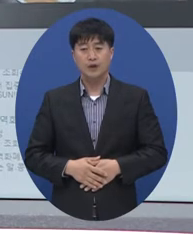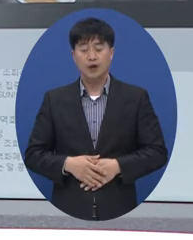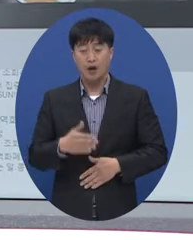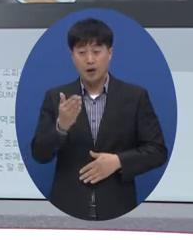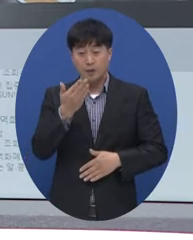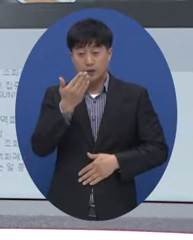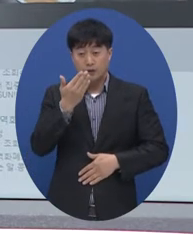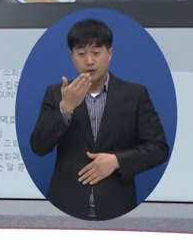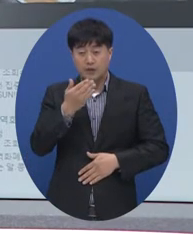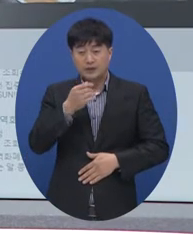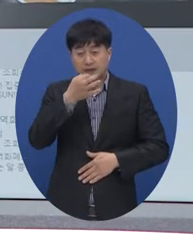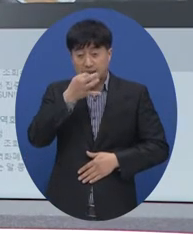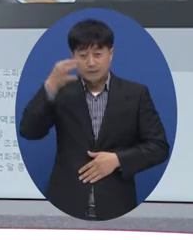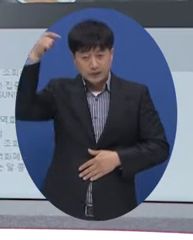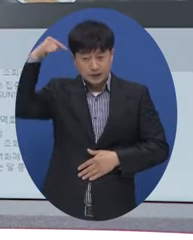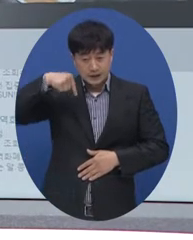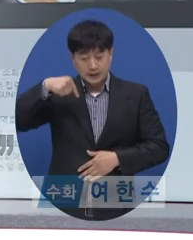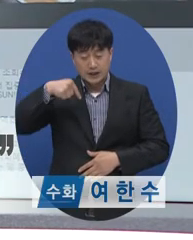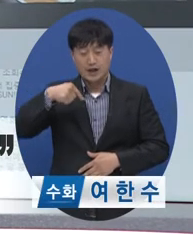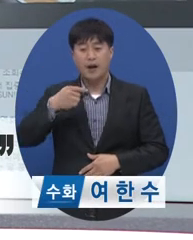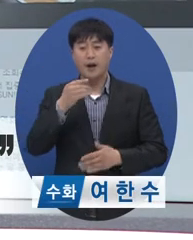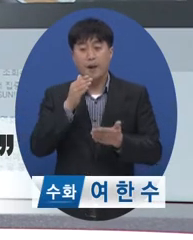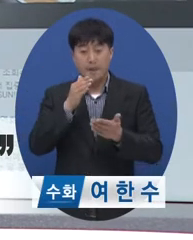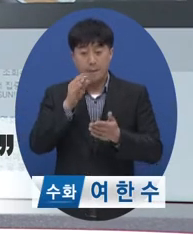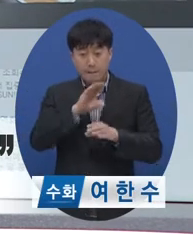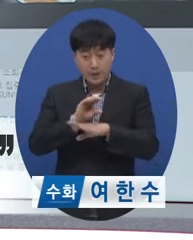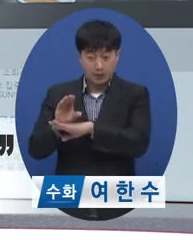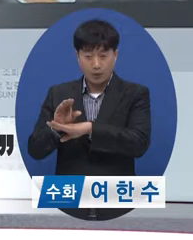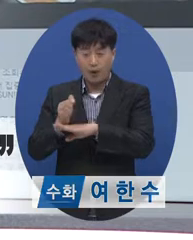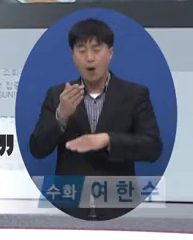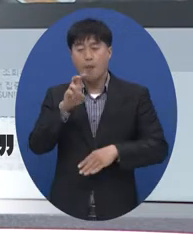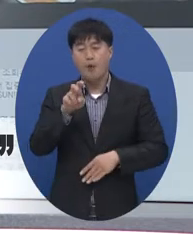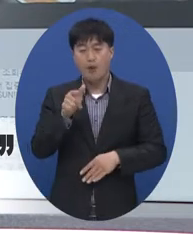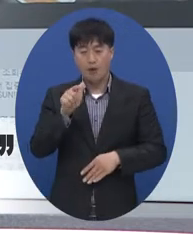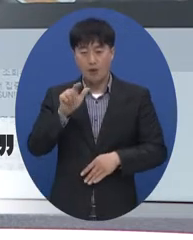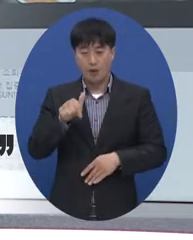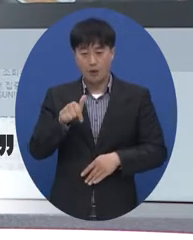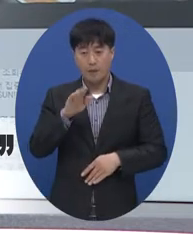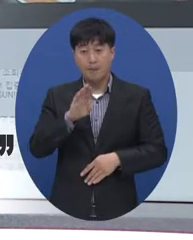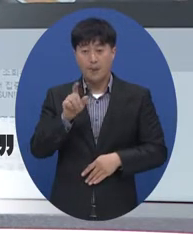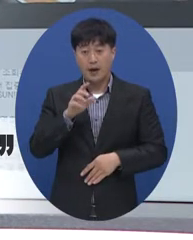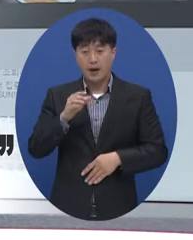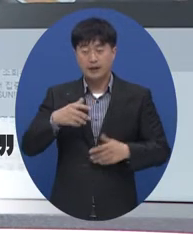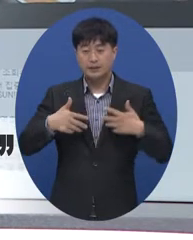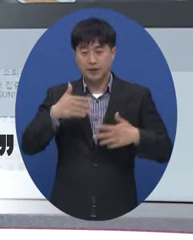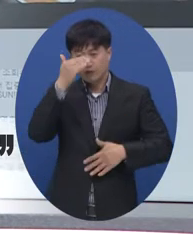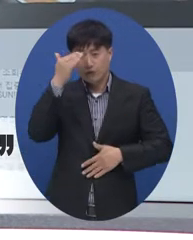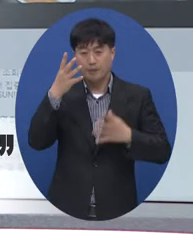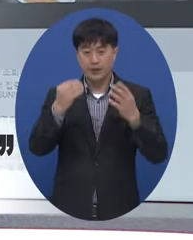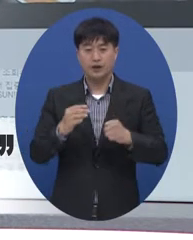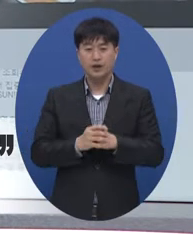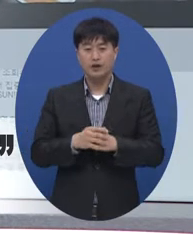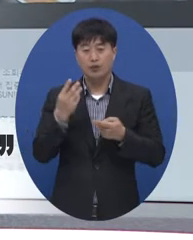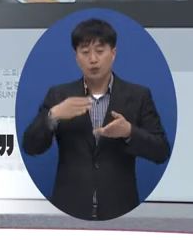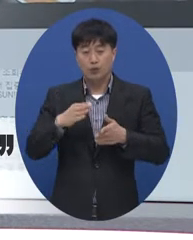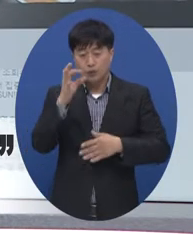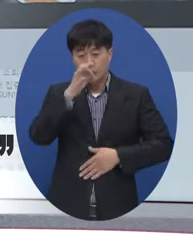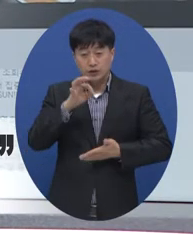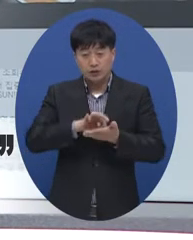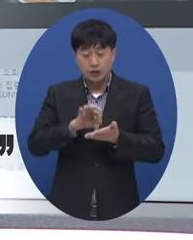식욕을 자극하는 먹는 방송, 이른바 먹방 즐겨보시는 분들 많으실 텐데요. 경기도에서 우리 돼지 소비에 힘을 싣기